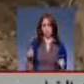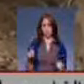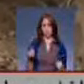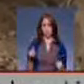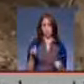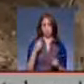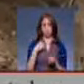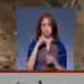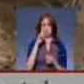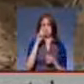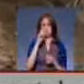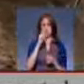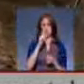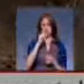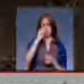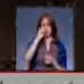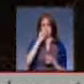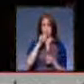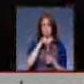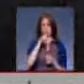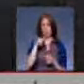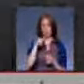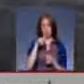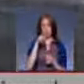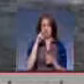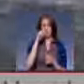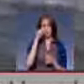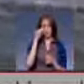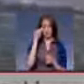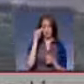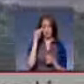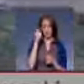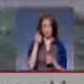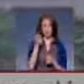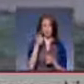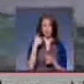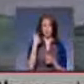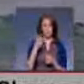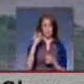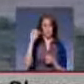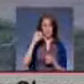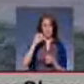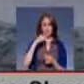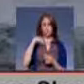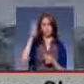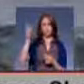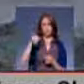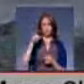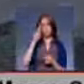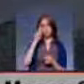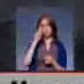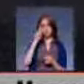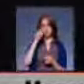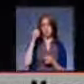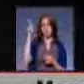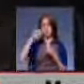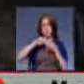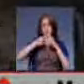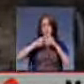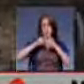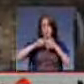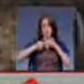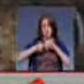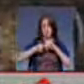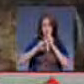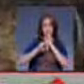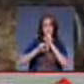للدرك، ونملو دراكن الدركن الكبير بدنيا والصغير بنص وكده. بوابة الخير واحد من الناس